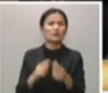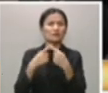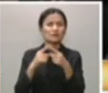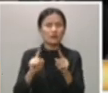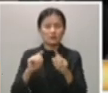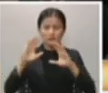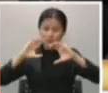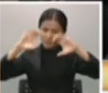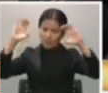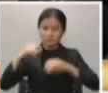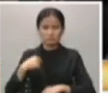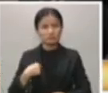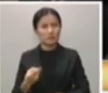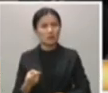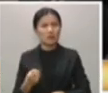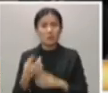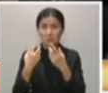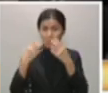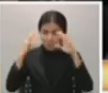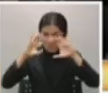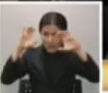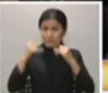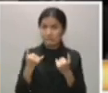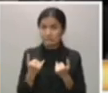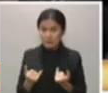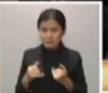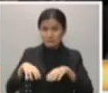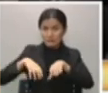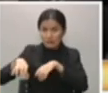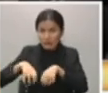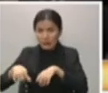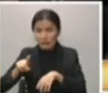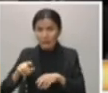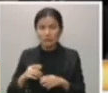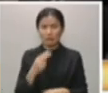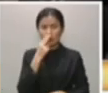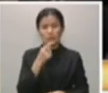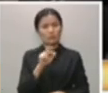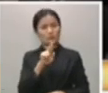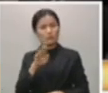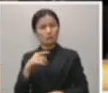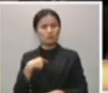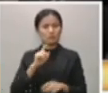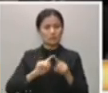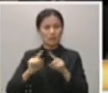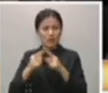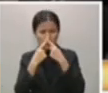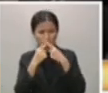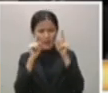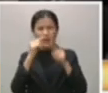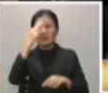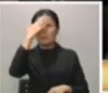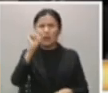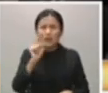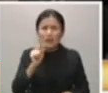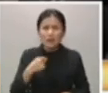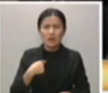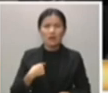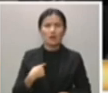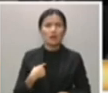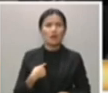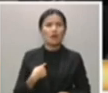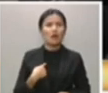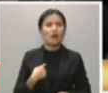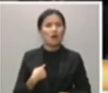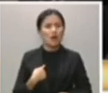เข้ามาบริหารประเทศในปัจจุบันนี้ได้สร้างกลไกต่างๆเพียงเพื่อรักษาอำนาจเฉพาะของพวก